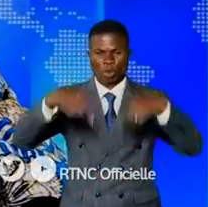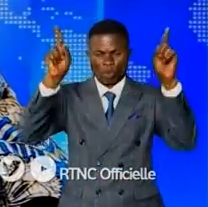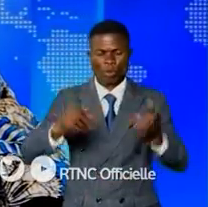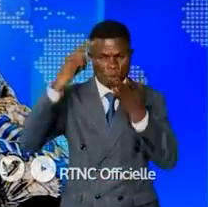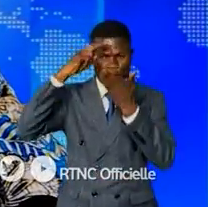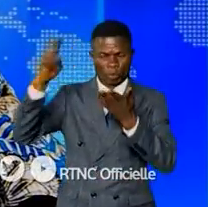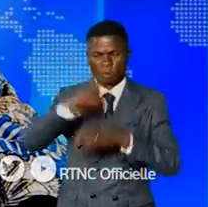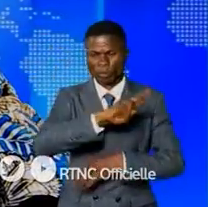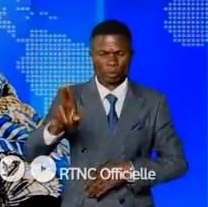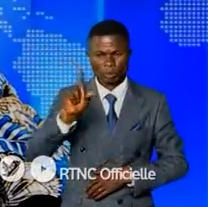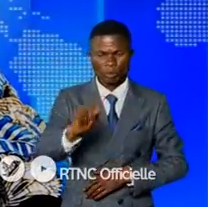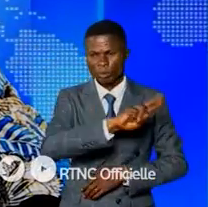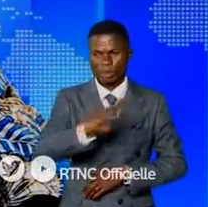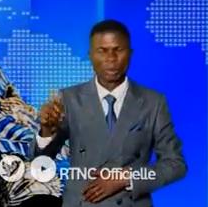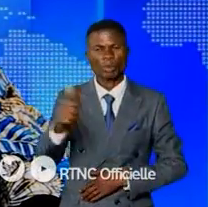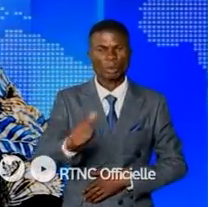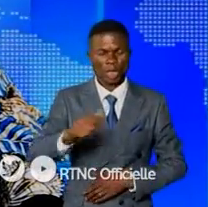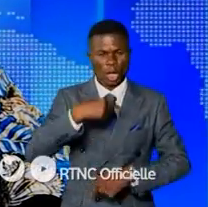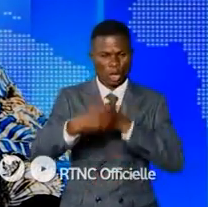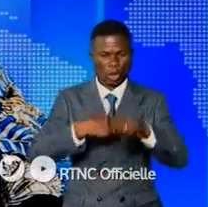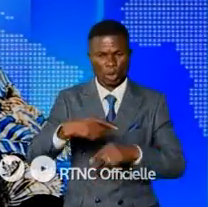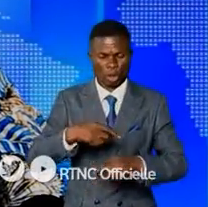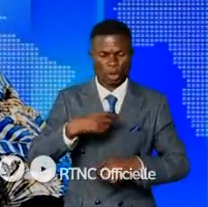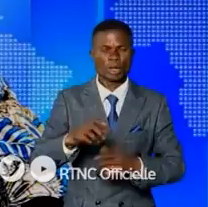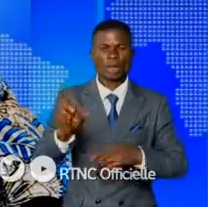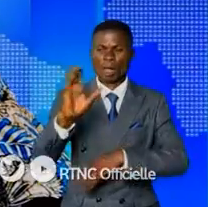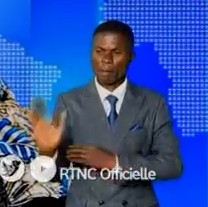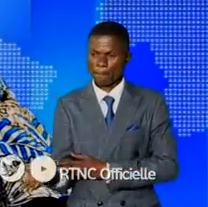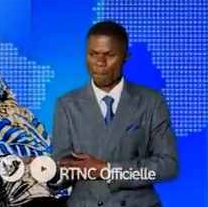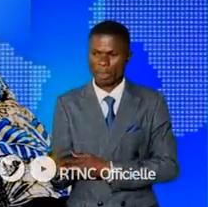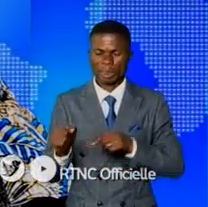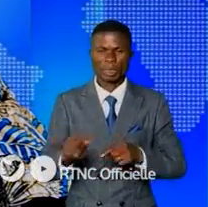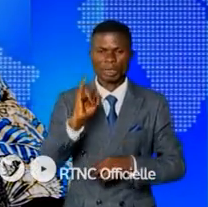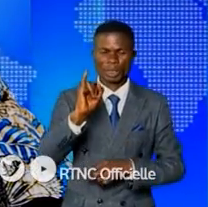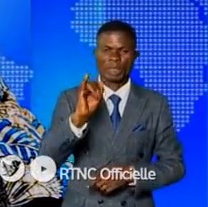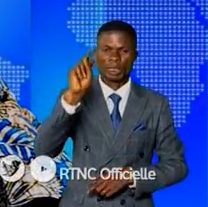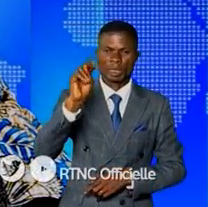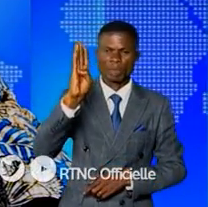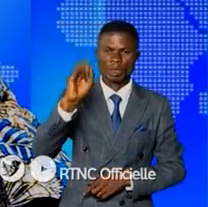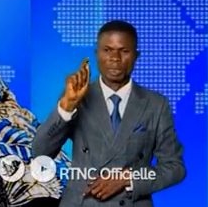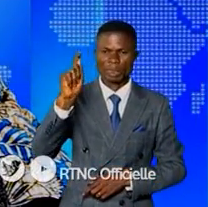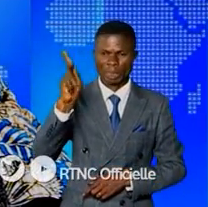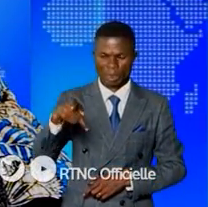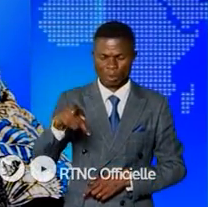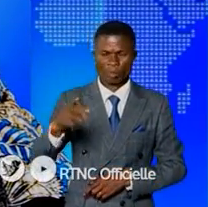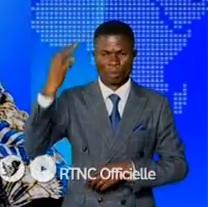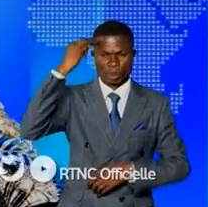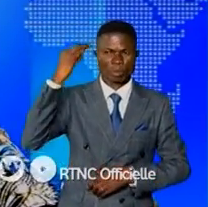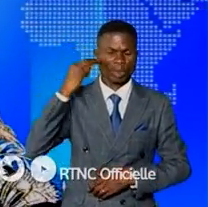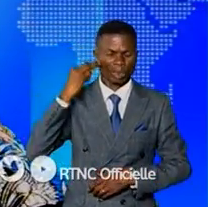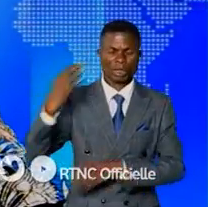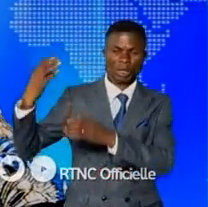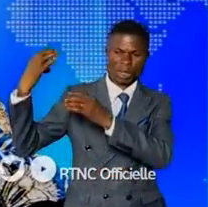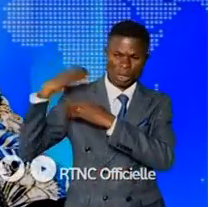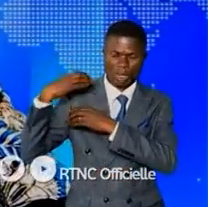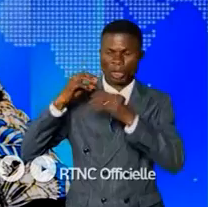académique 2020-2021 a été lancée en début de matinée à l'INBTP Ngaliema par le ministre en charge de ce